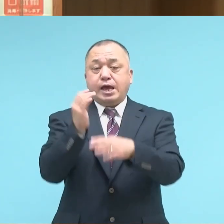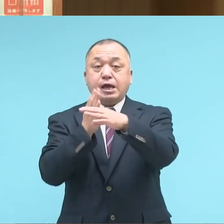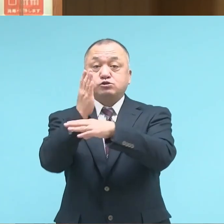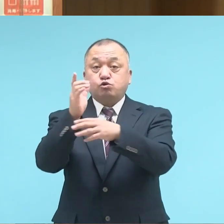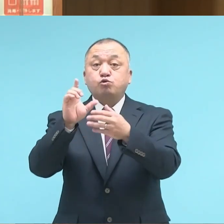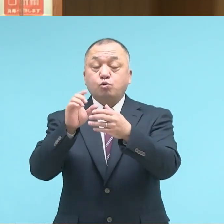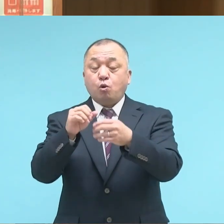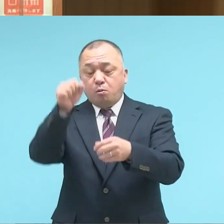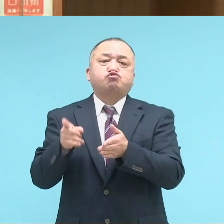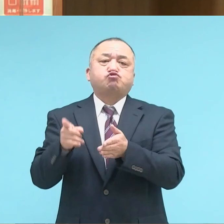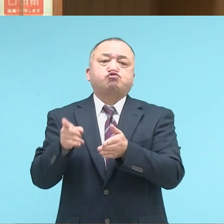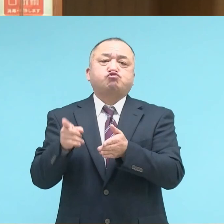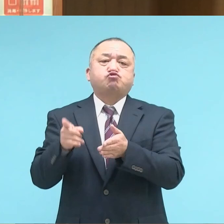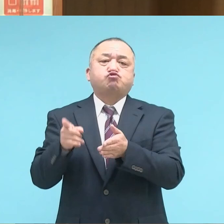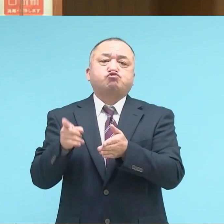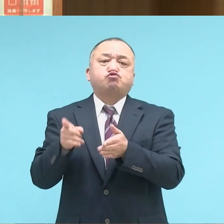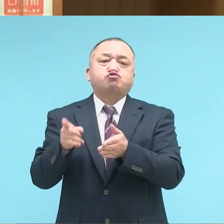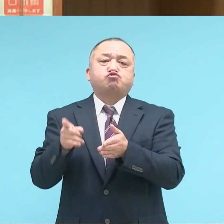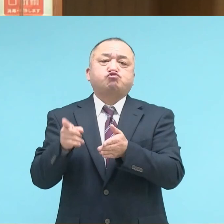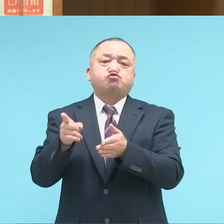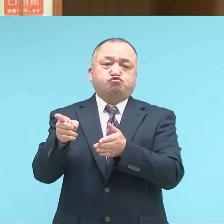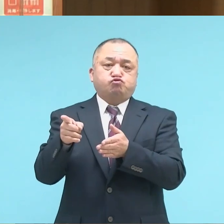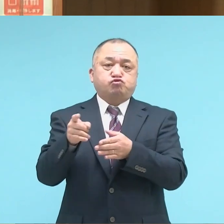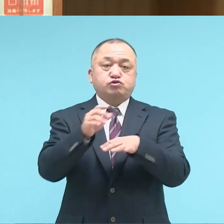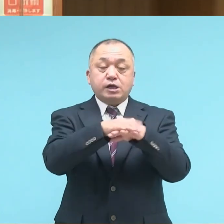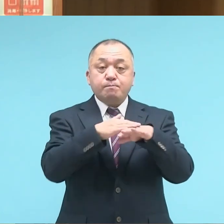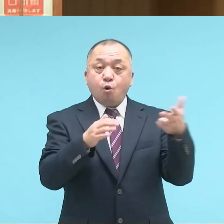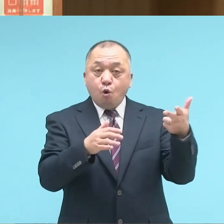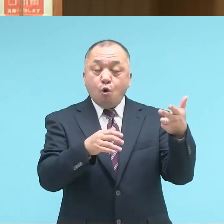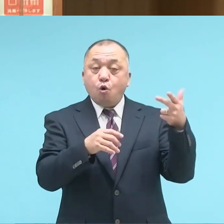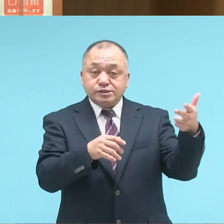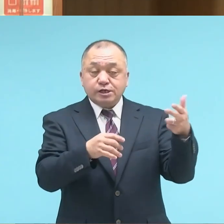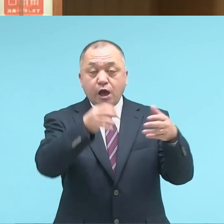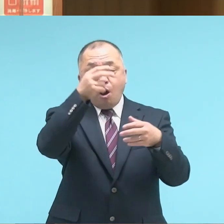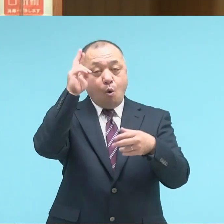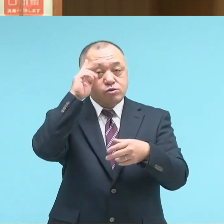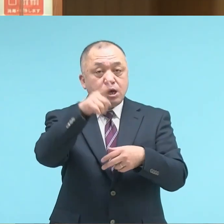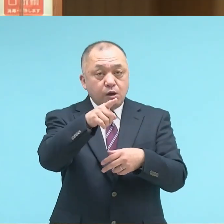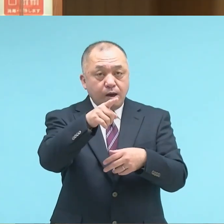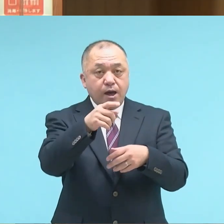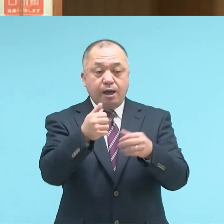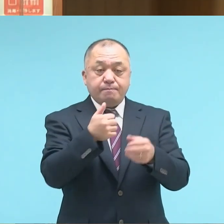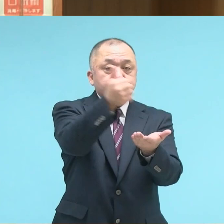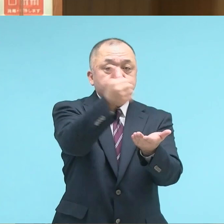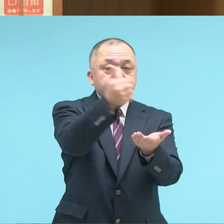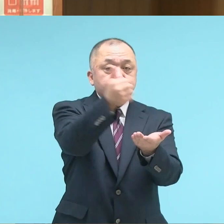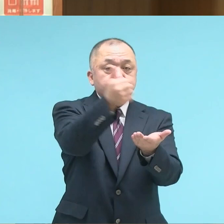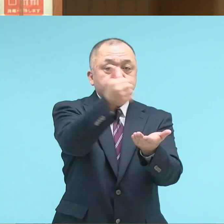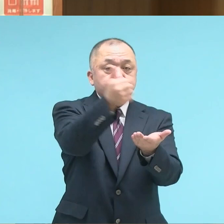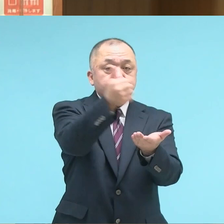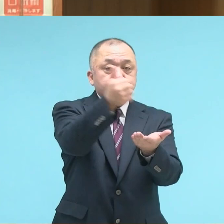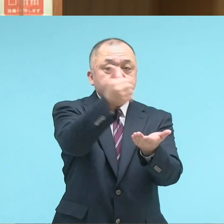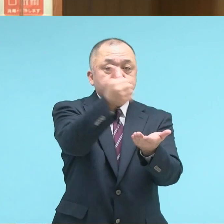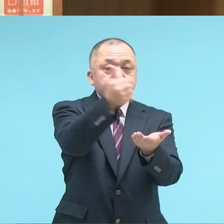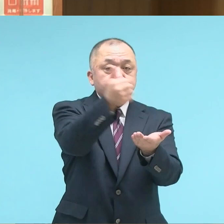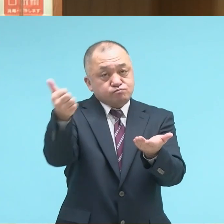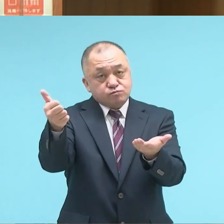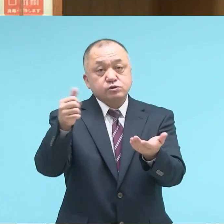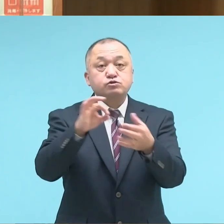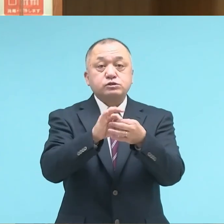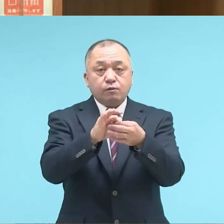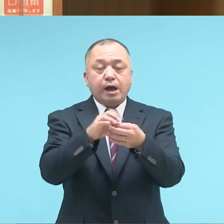自粛ってことでありますし、札幌とか大阪は、その発着に対して、札幌を目的地と